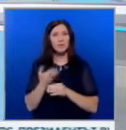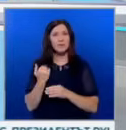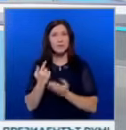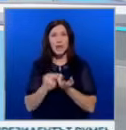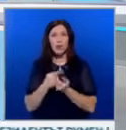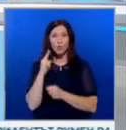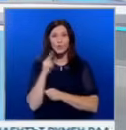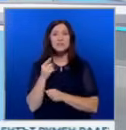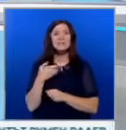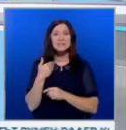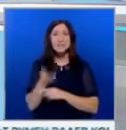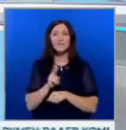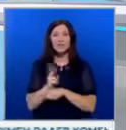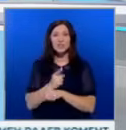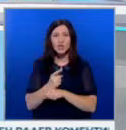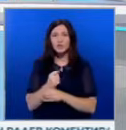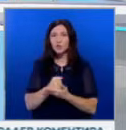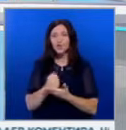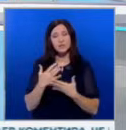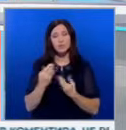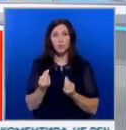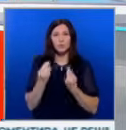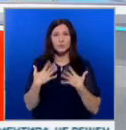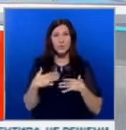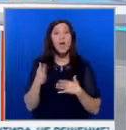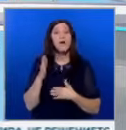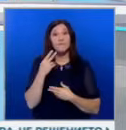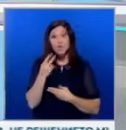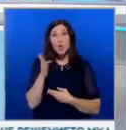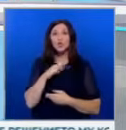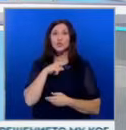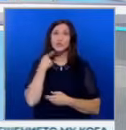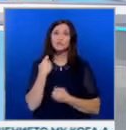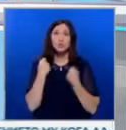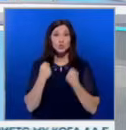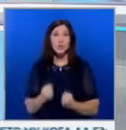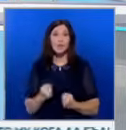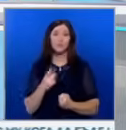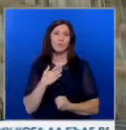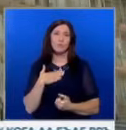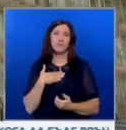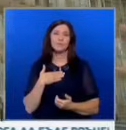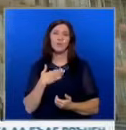лечение състоянието ѝ се подобрило. Ето още за рисковете и осложненията, които крие пушенето на електронни цигари.